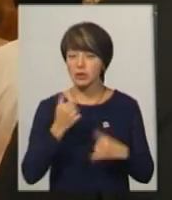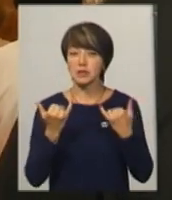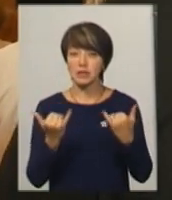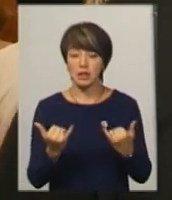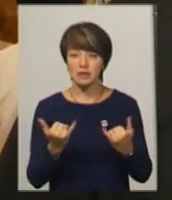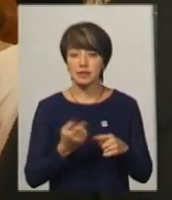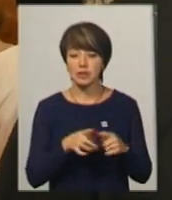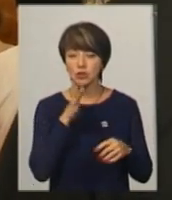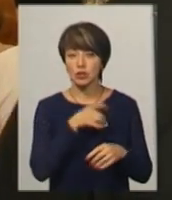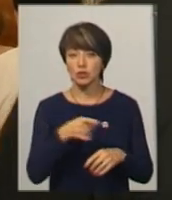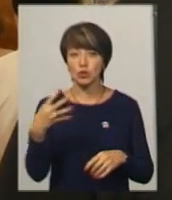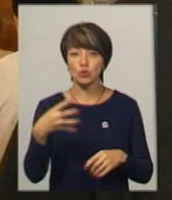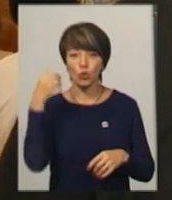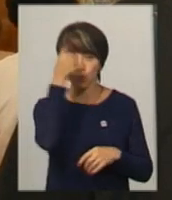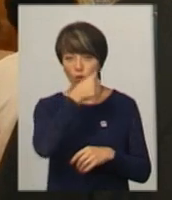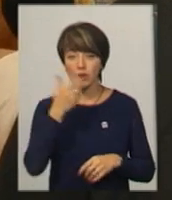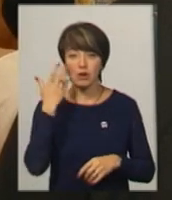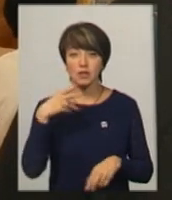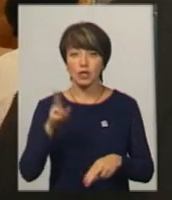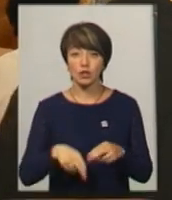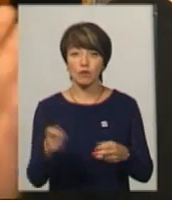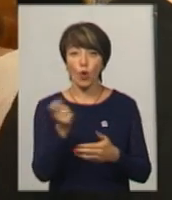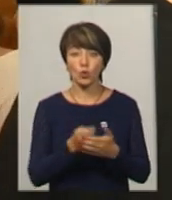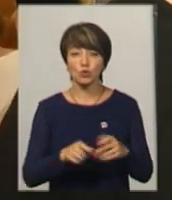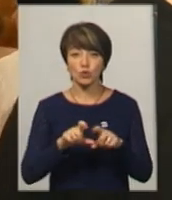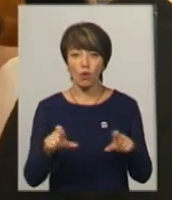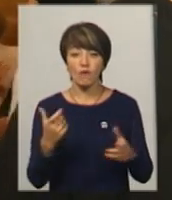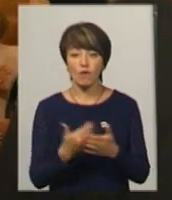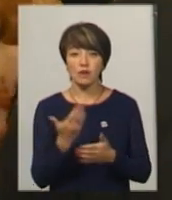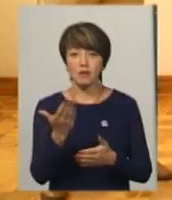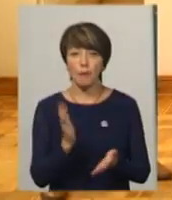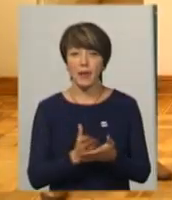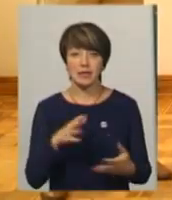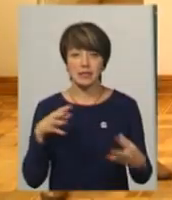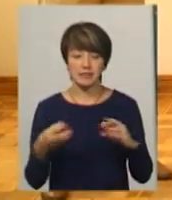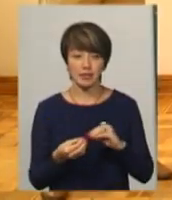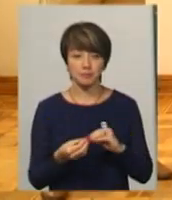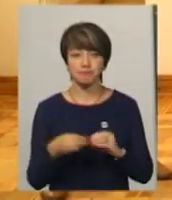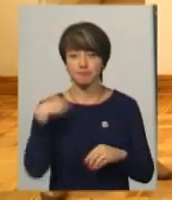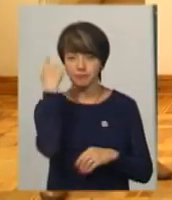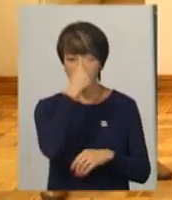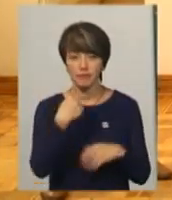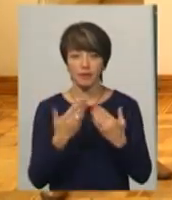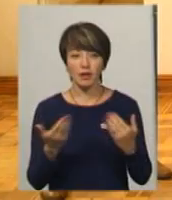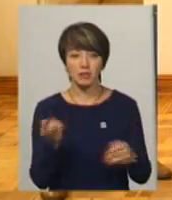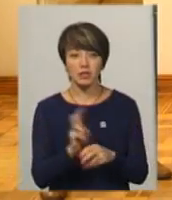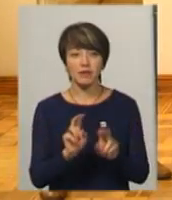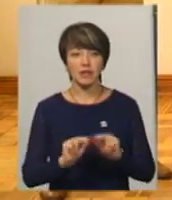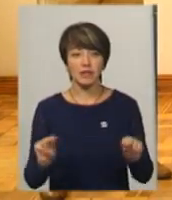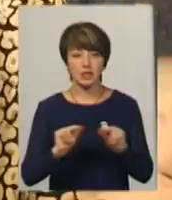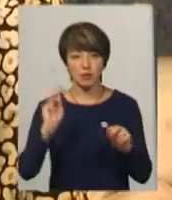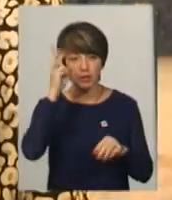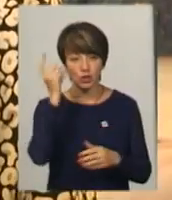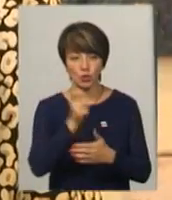цей час, якраз 40 років, як закінчив художню школу. Так що от ви маєте звіт. На персональну виставку митця прийшли викладачі